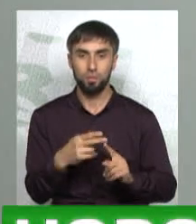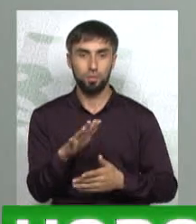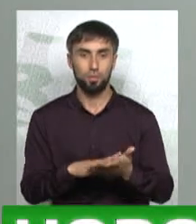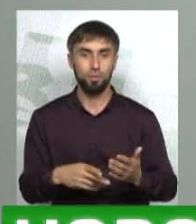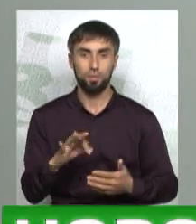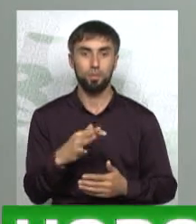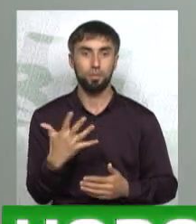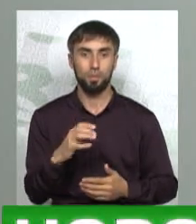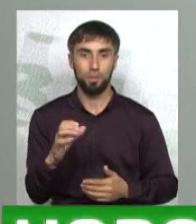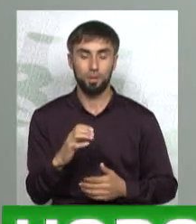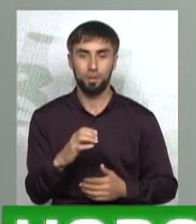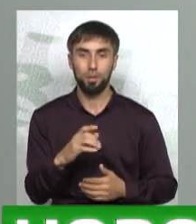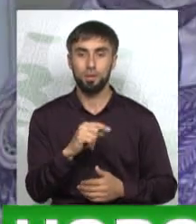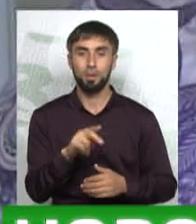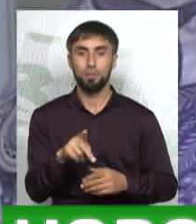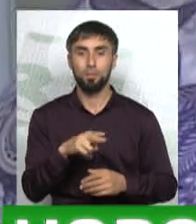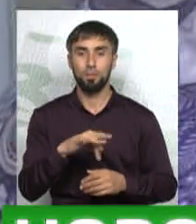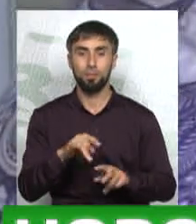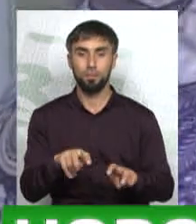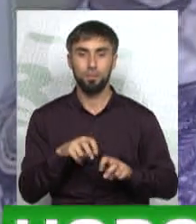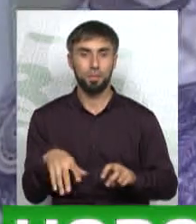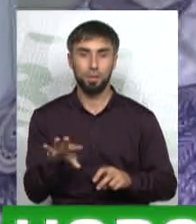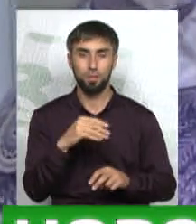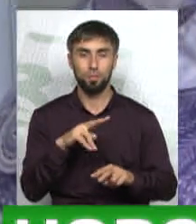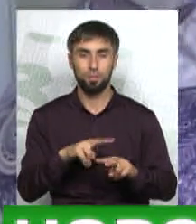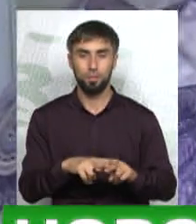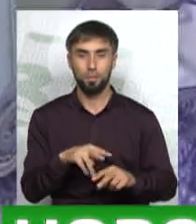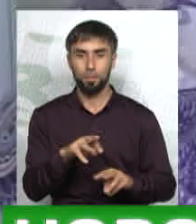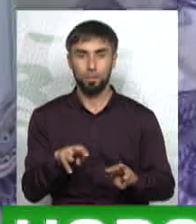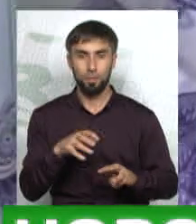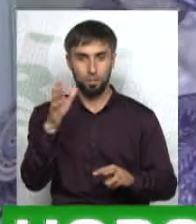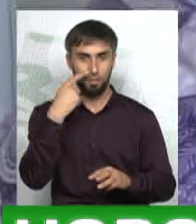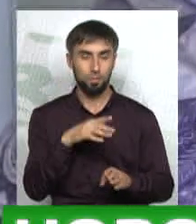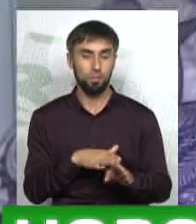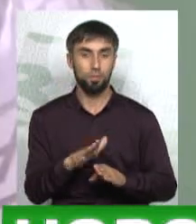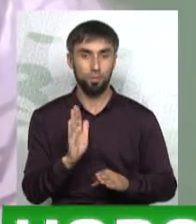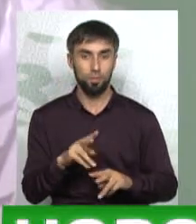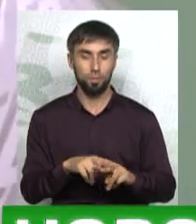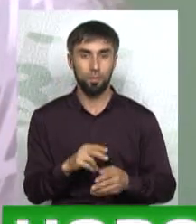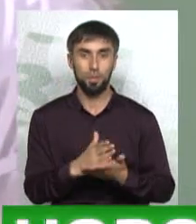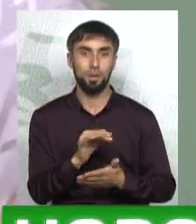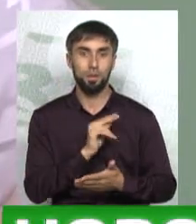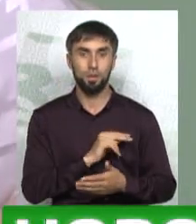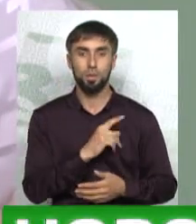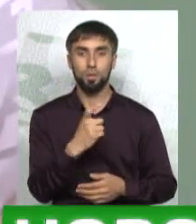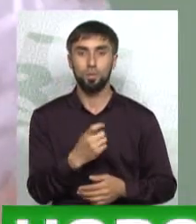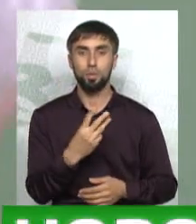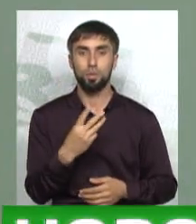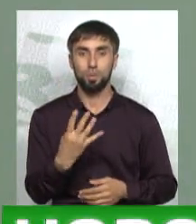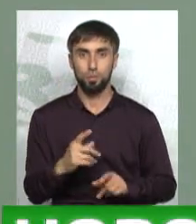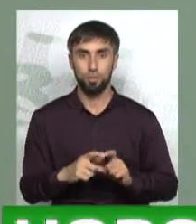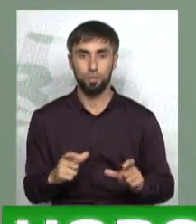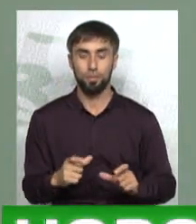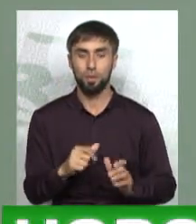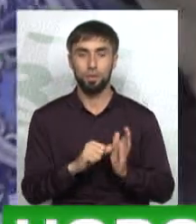до 5 сентября. За парты сядут все, говорят в местном Минобре. В республике на данный момент функционируют 134